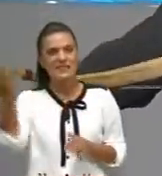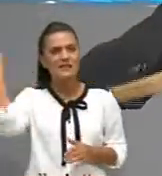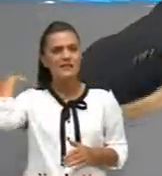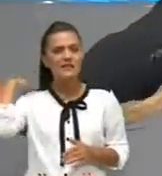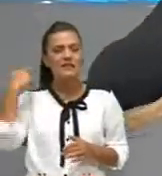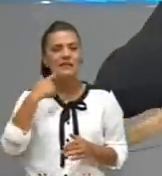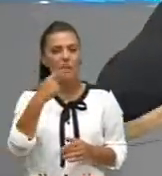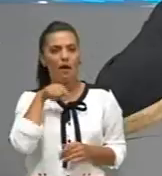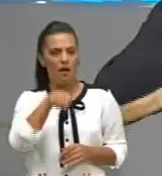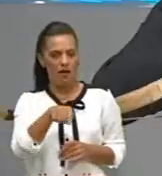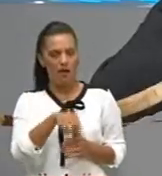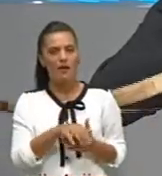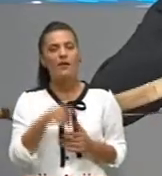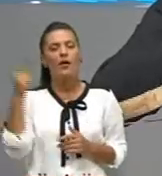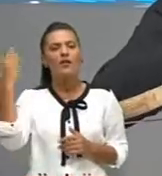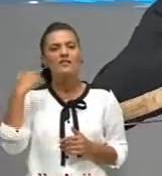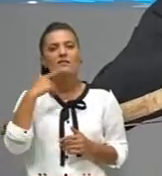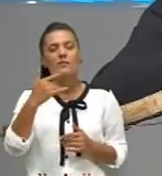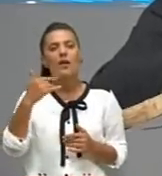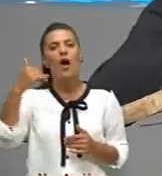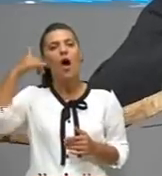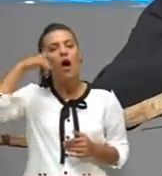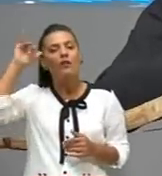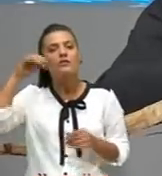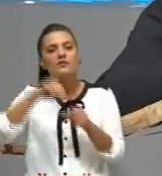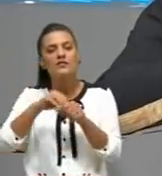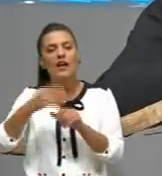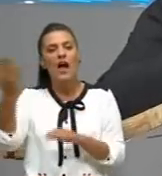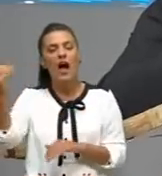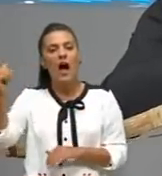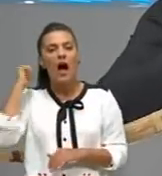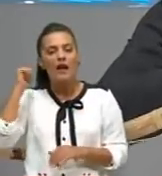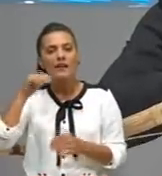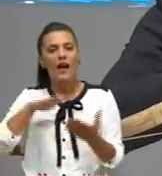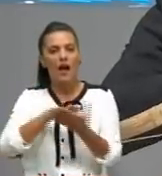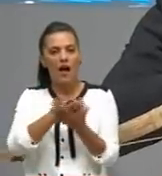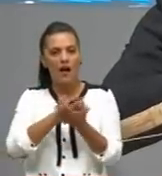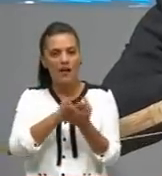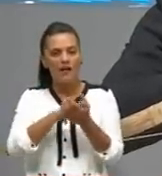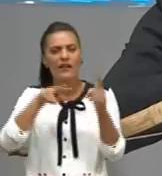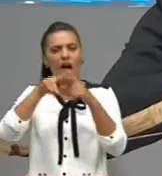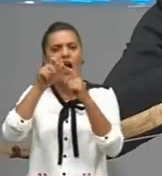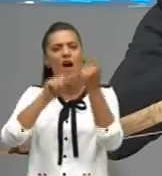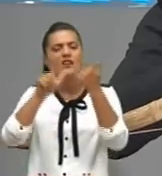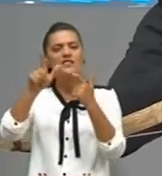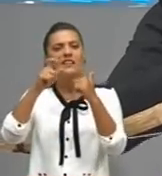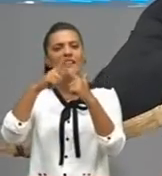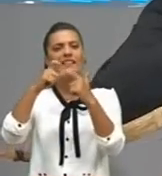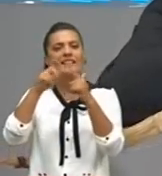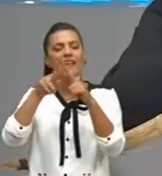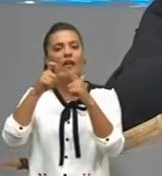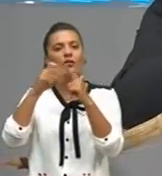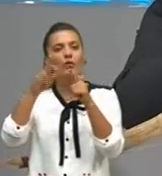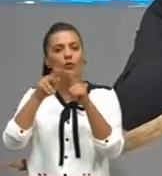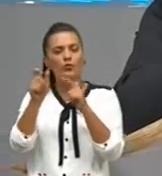burası da sırtı. Burası da affedersiniz öküzün arka ayağının aşil tendonu evet. Aşil evet.